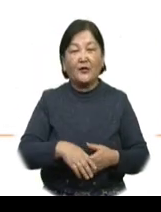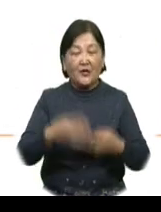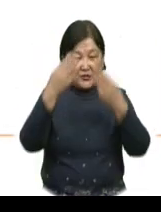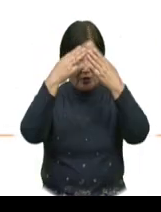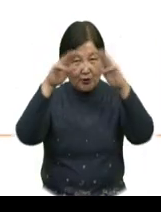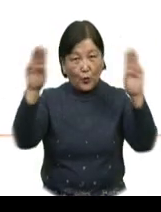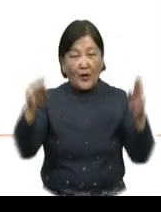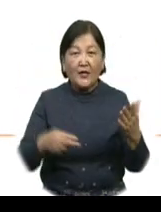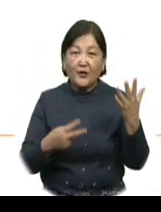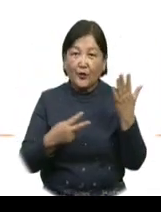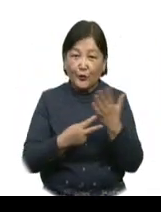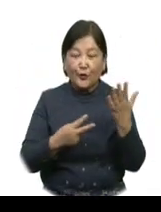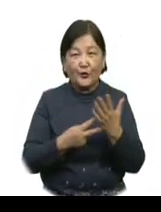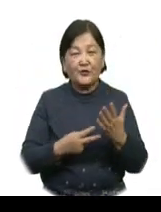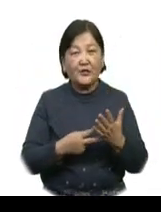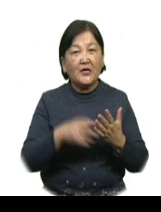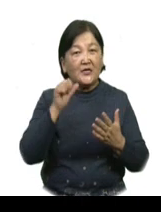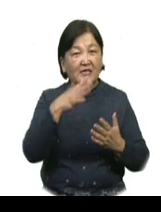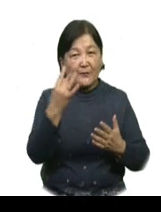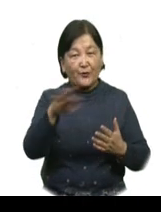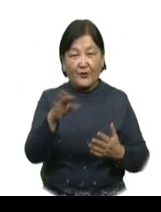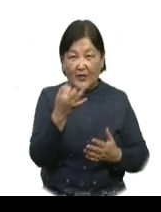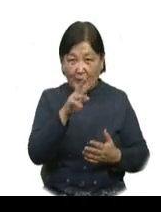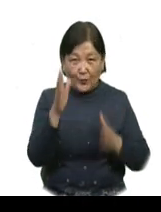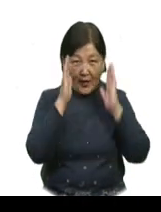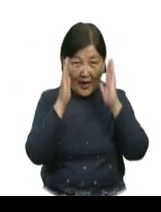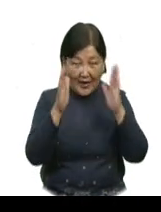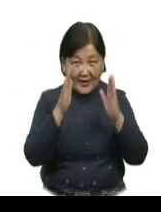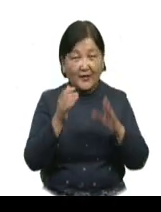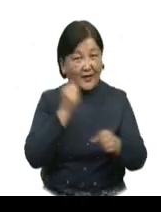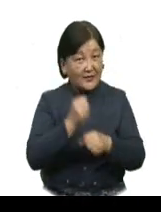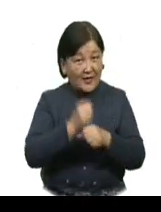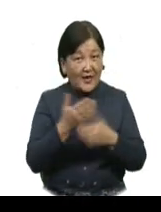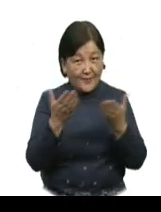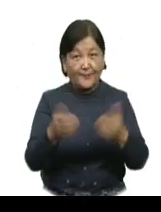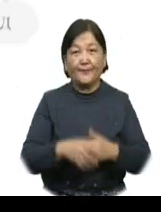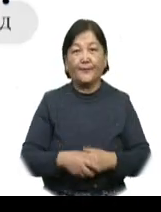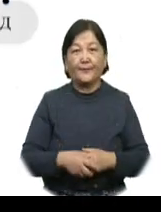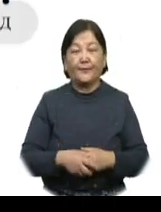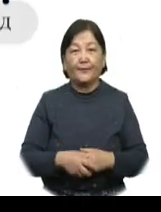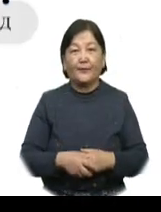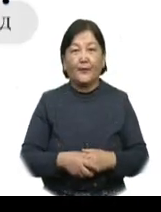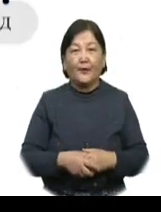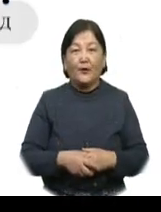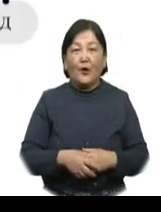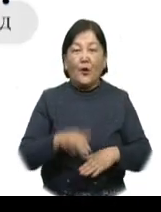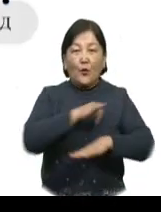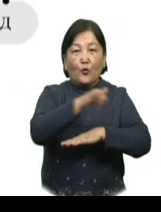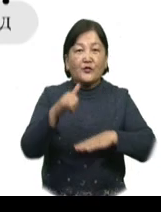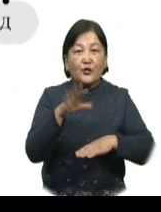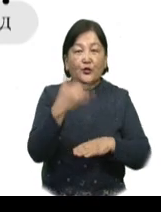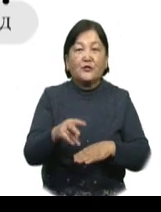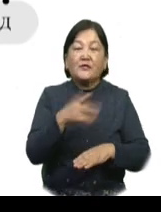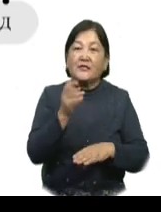ухаан, технологи гэсэн ийм үзүүлэлтүүдийг бас анхаарлаа хандуулаарай дасгалтаа ажиллахтаа хүмүүдээ. За тэгвэл улсын